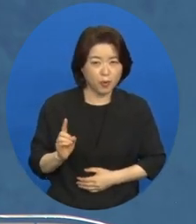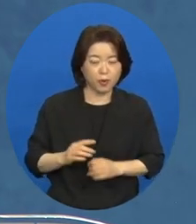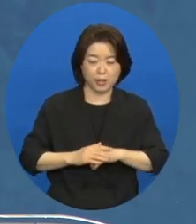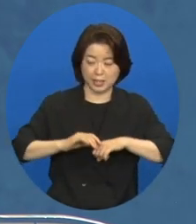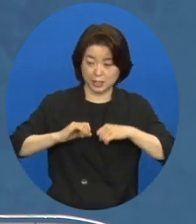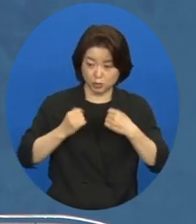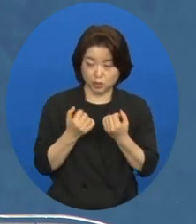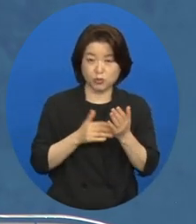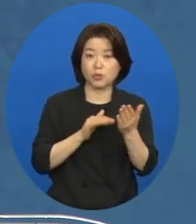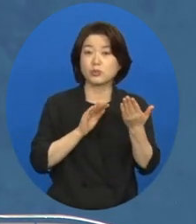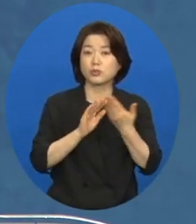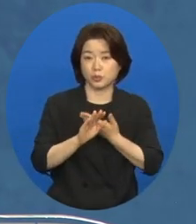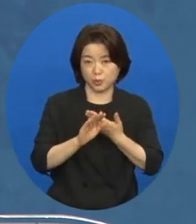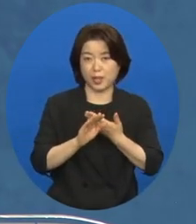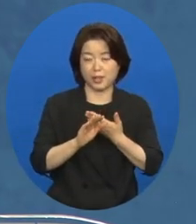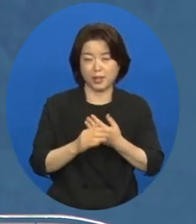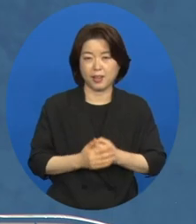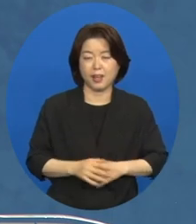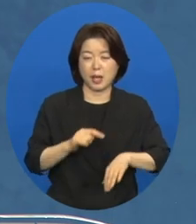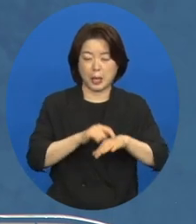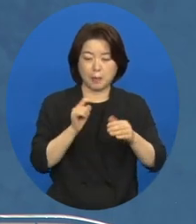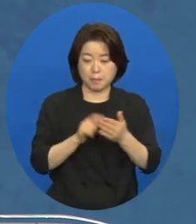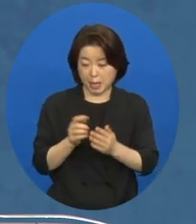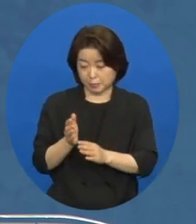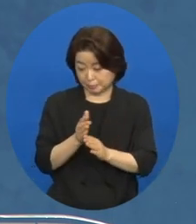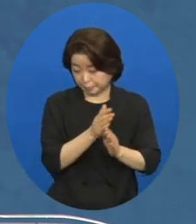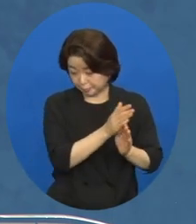순종하고 나니까 마음 한켠에